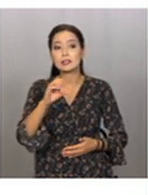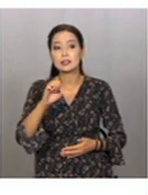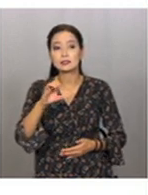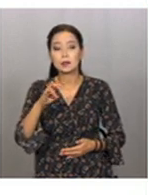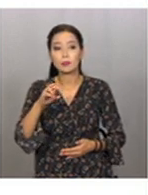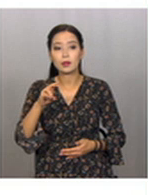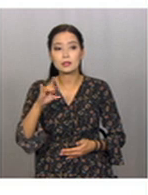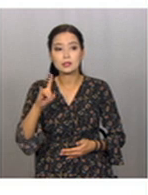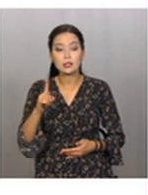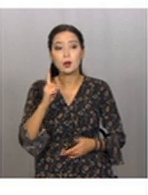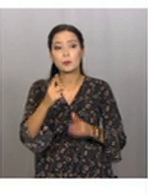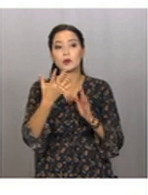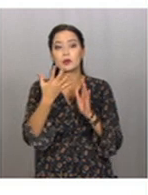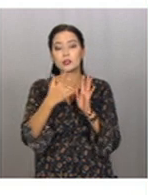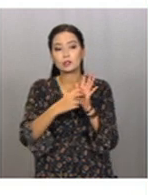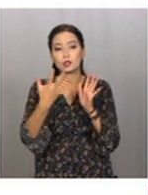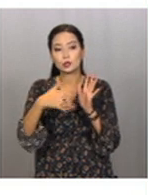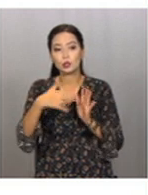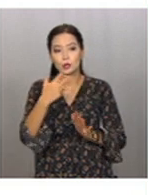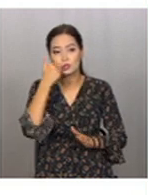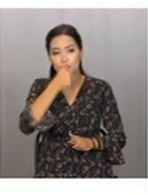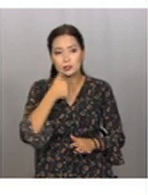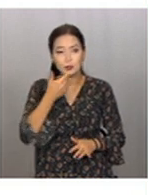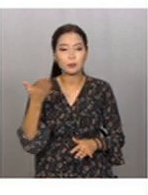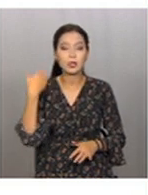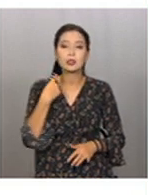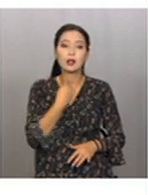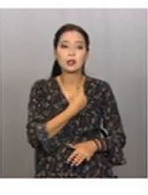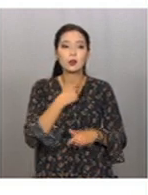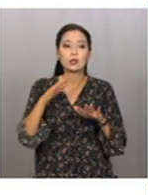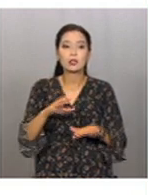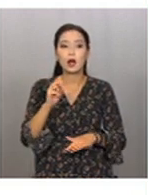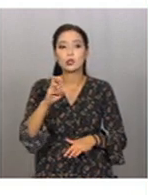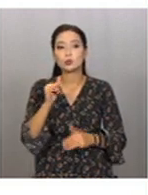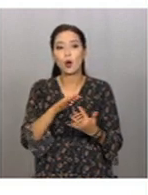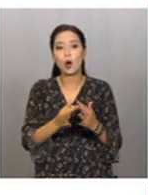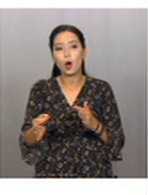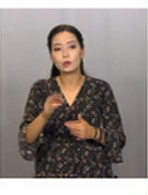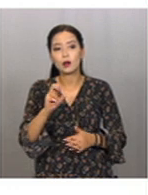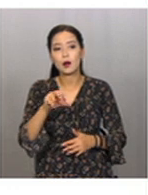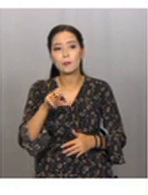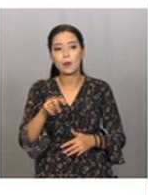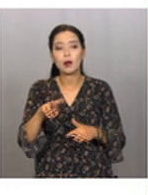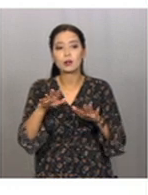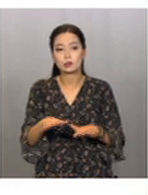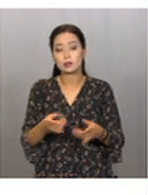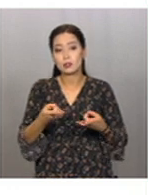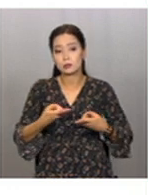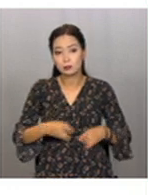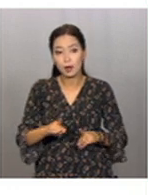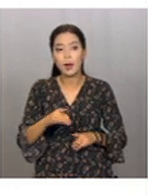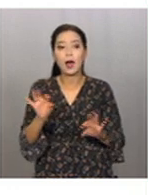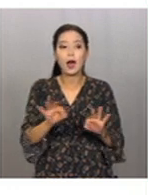1858 жылы бұрынғы Талдықорған облысы Ақсу ауданында қапал жерінде дүниеге келген. Ән мен